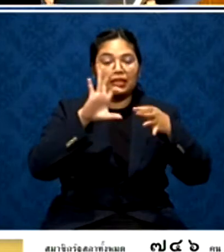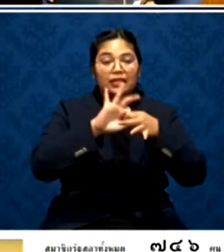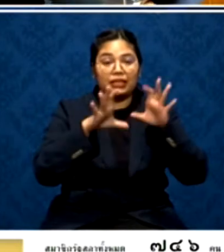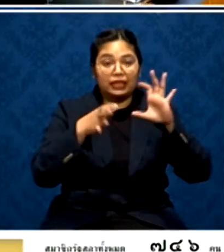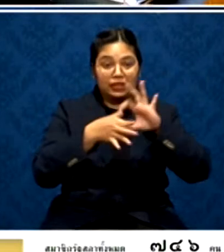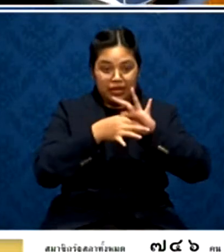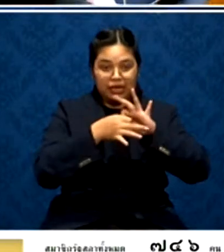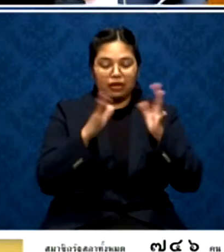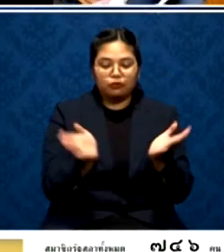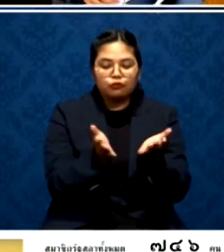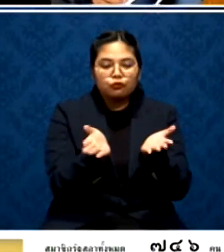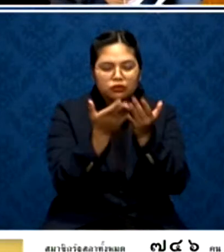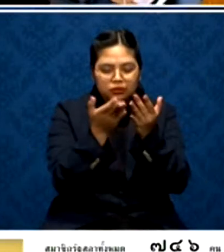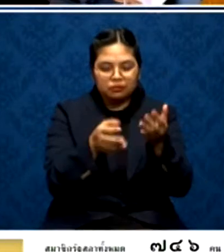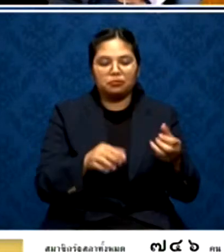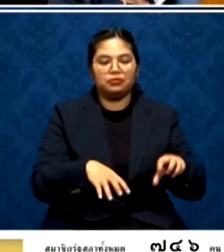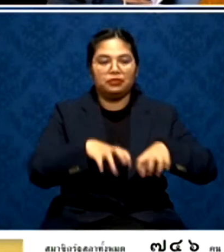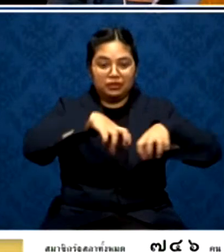อย่างเป็นระบบ